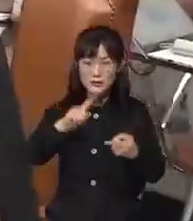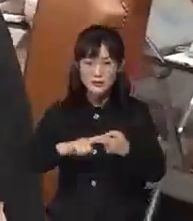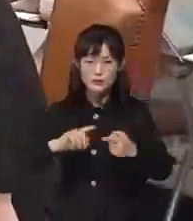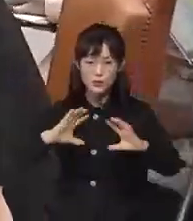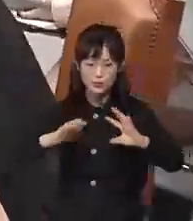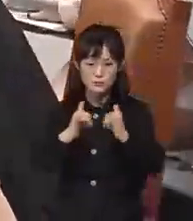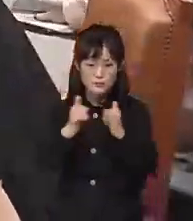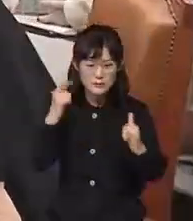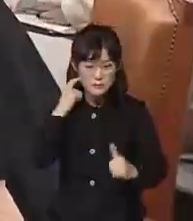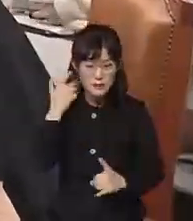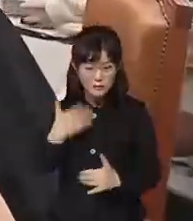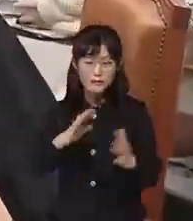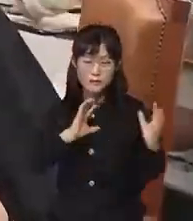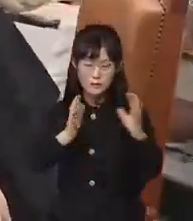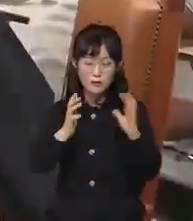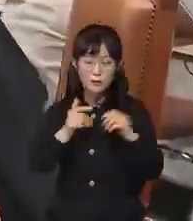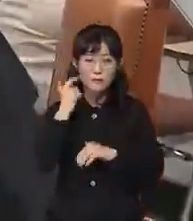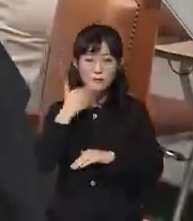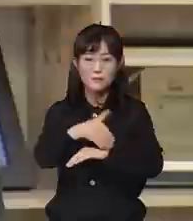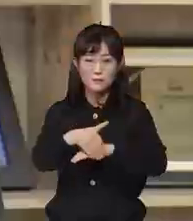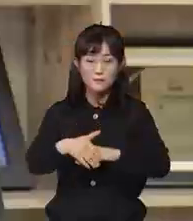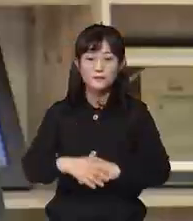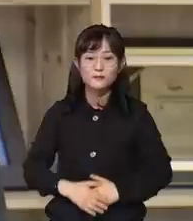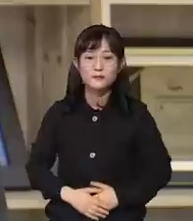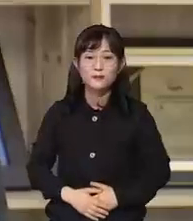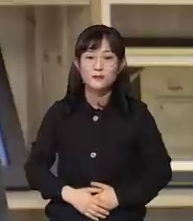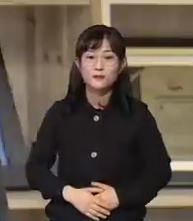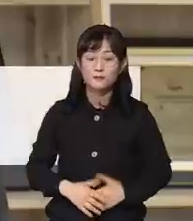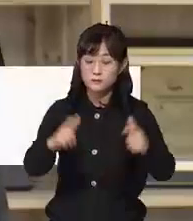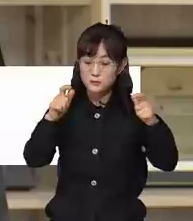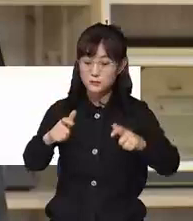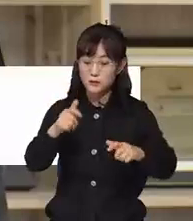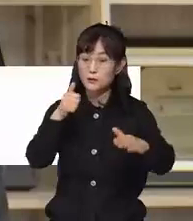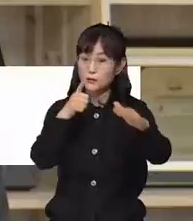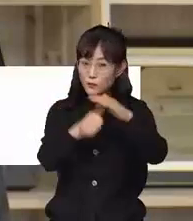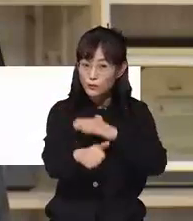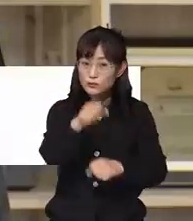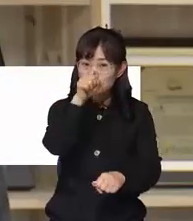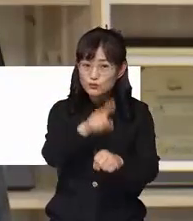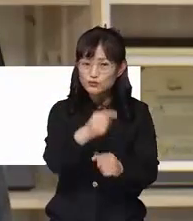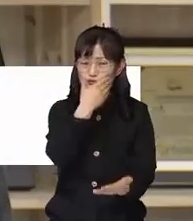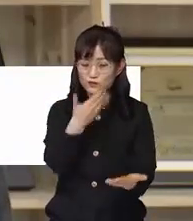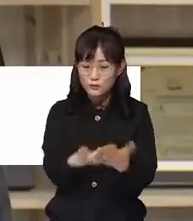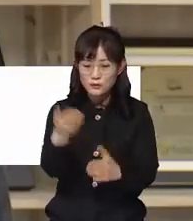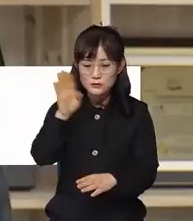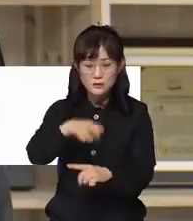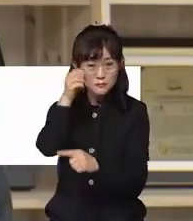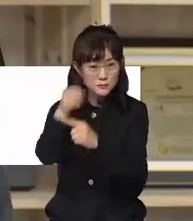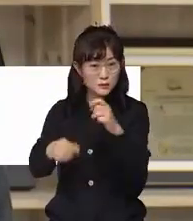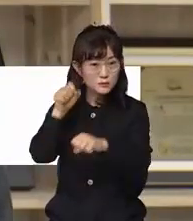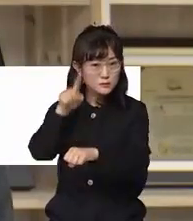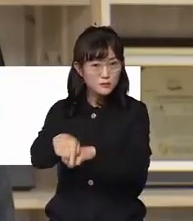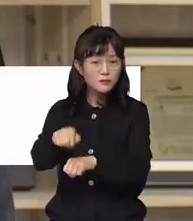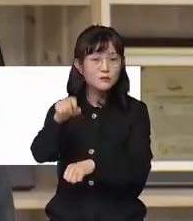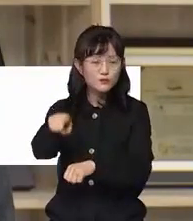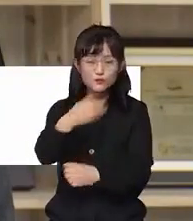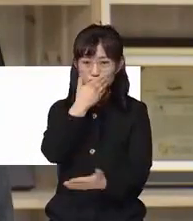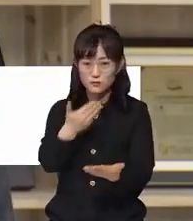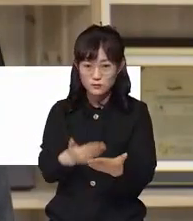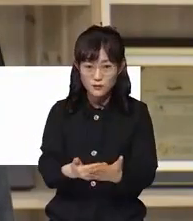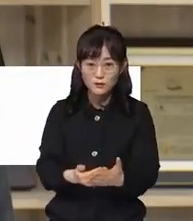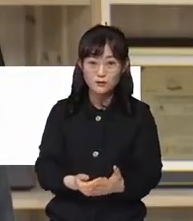쟁점이 될 전망입니다 지역의 대표성도 중요하지만 비례성이 굉장히 중요해요 그래서 일부를